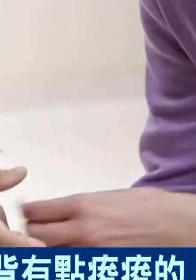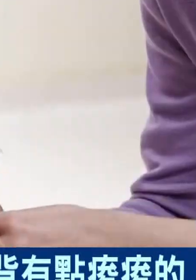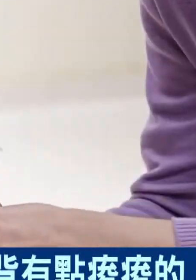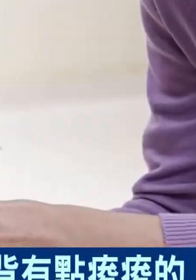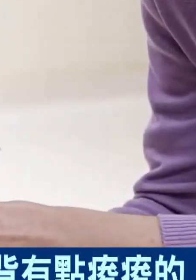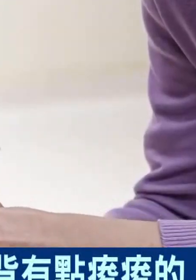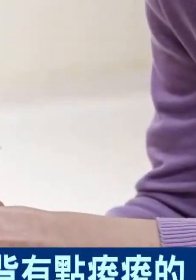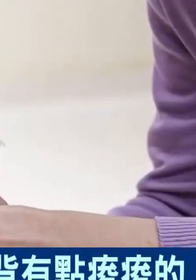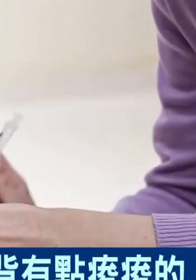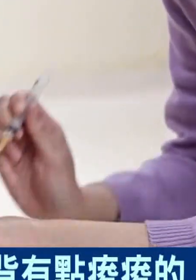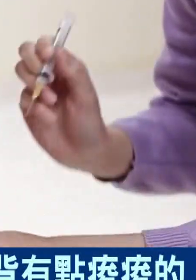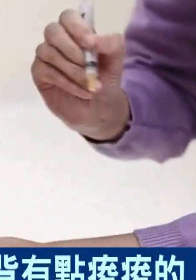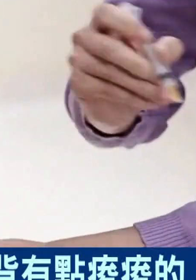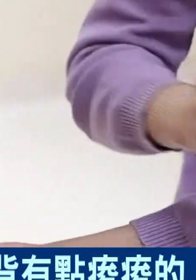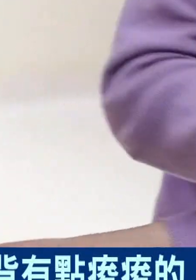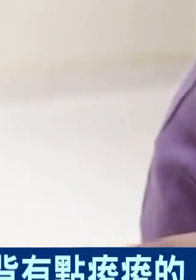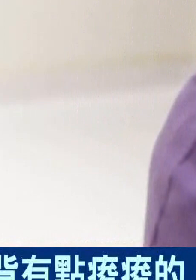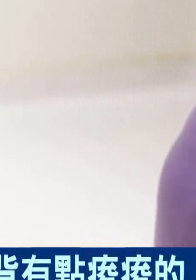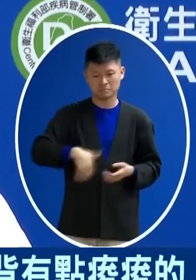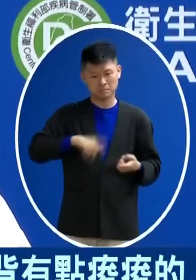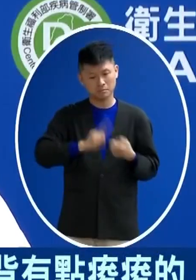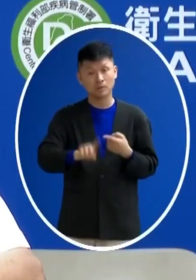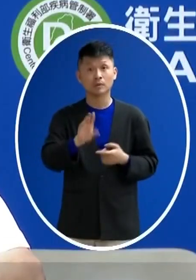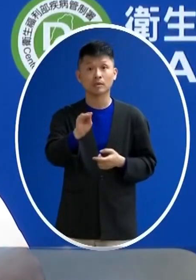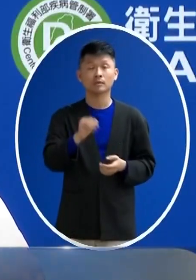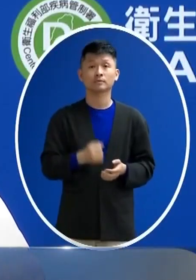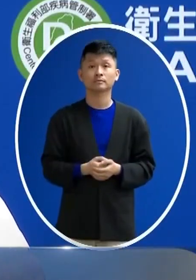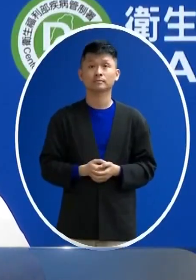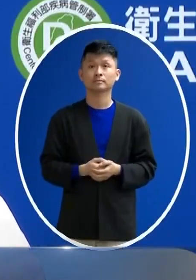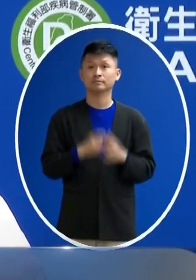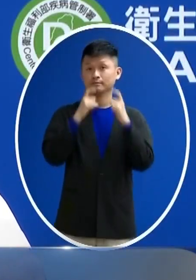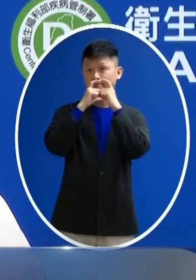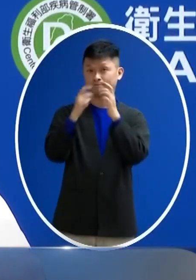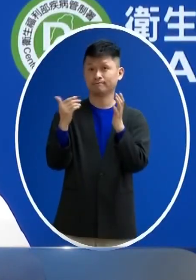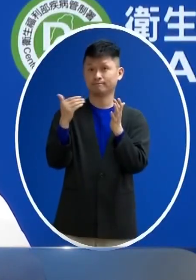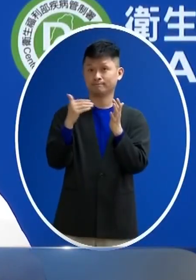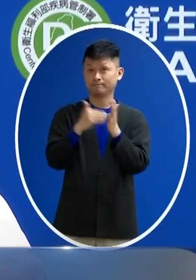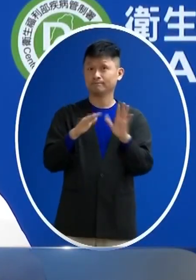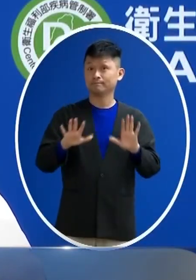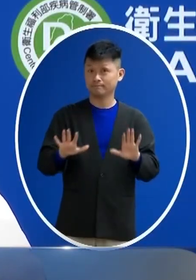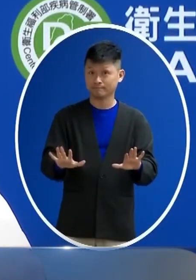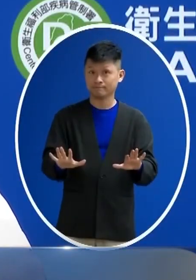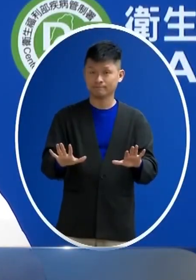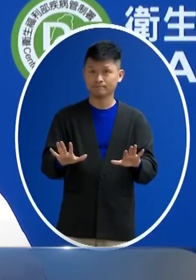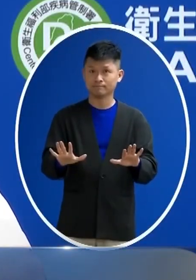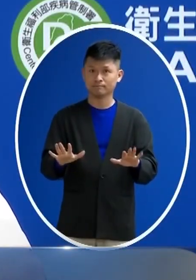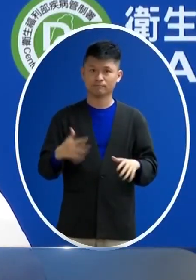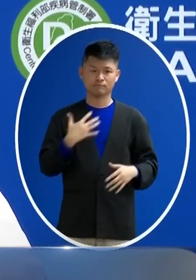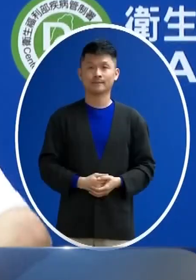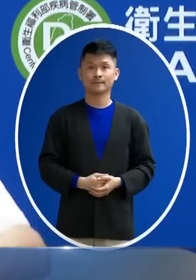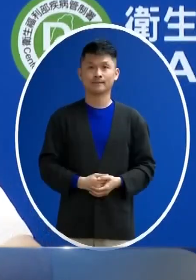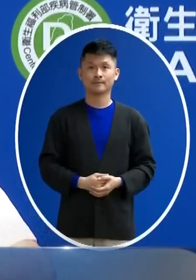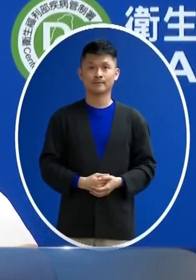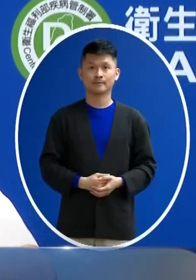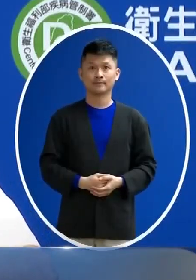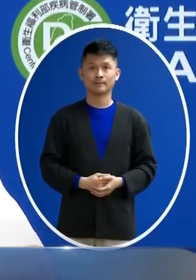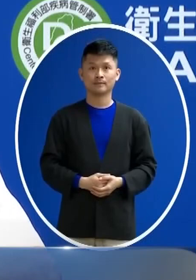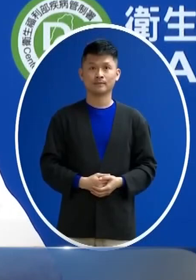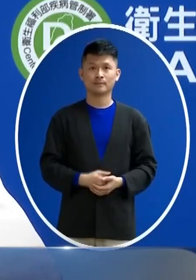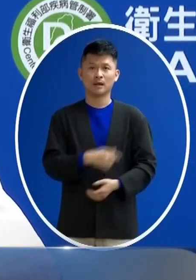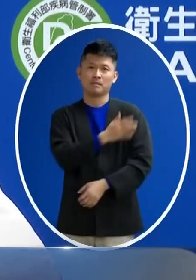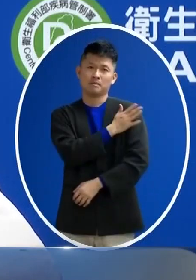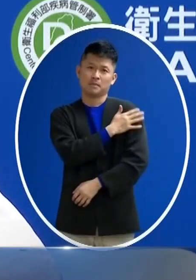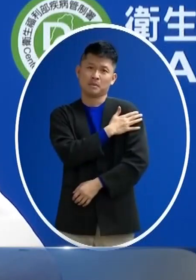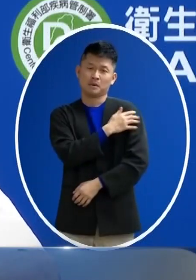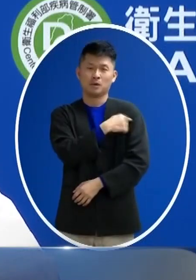笑笑说施打时完全没感觉。 目前来讲哈，倒也没有什么哈特别的一些情况，不知道肺有点